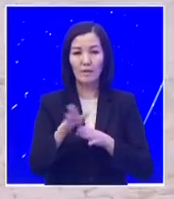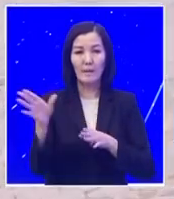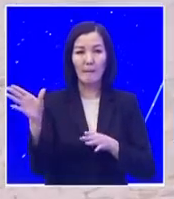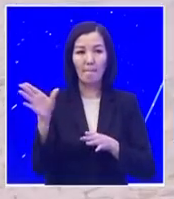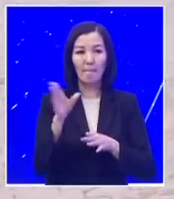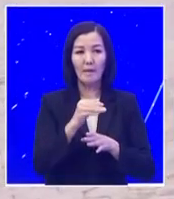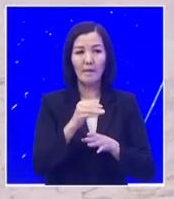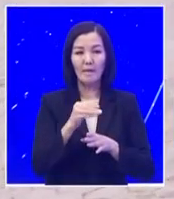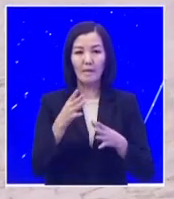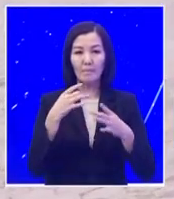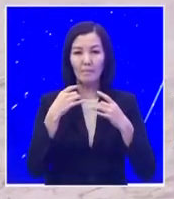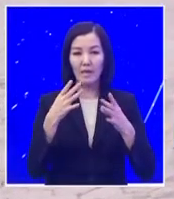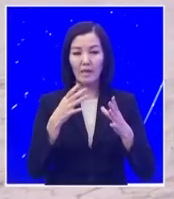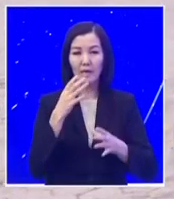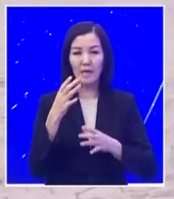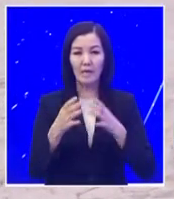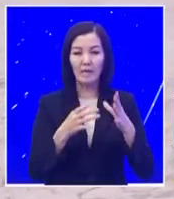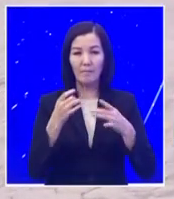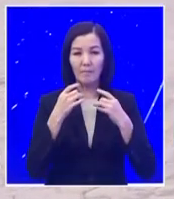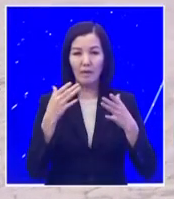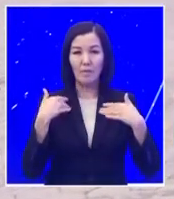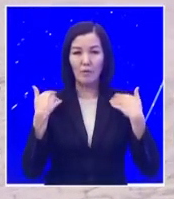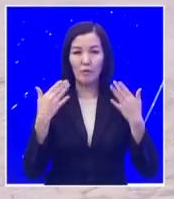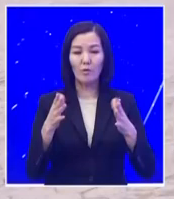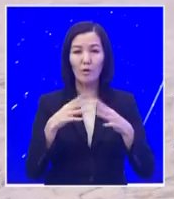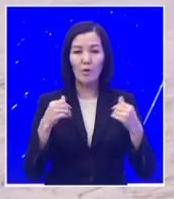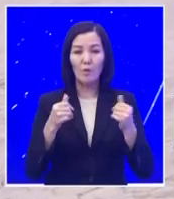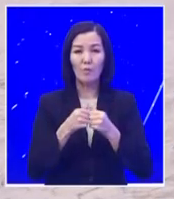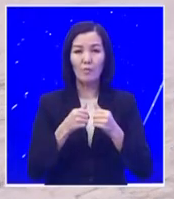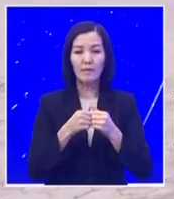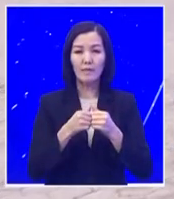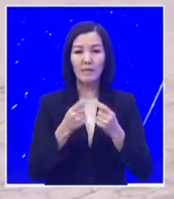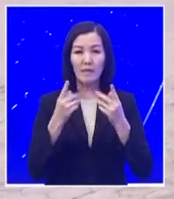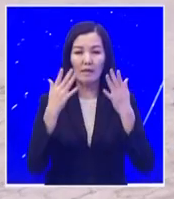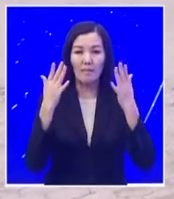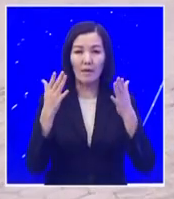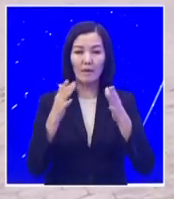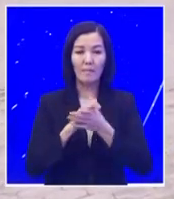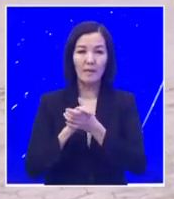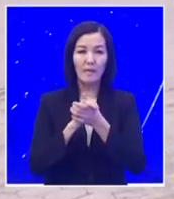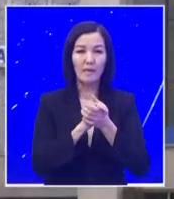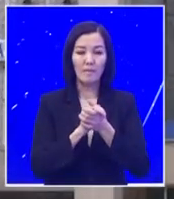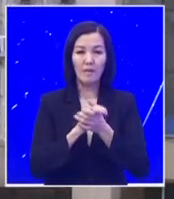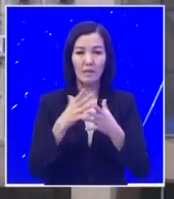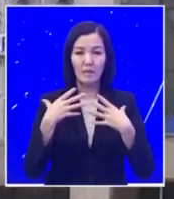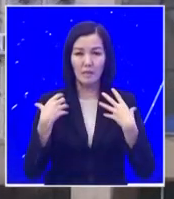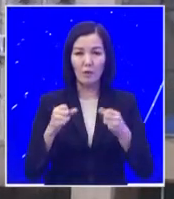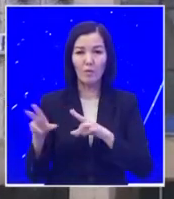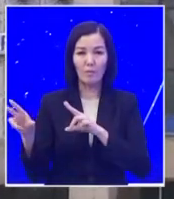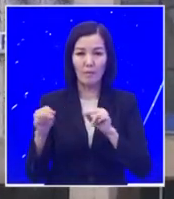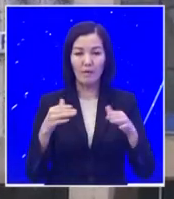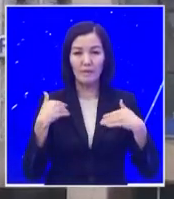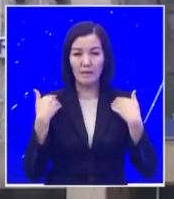Барлықтарыңызды осы келген халықаралық әйелдер күнімен құттықтаймын. Отбасыларыңызға Алла Тағала береке бірлік берсін, дендеріңізге саулық берсін.